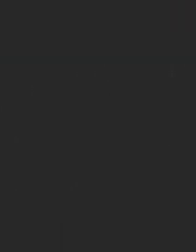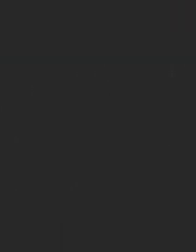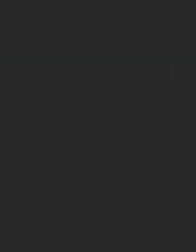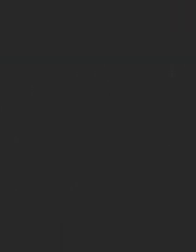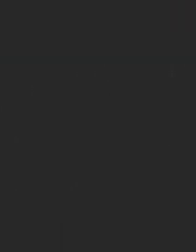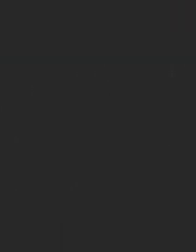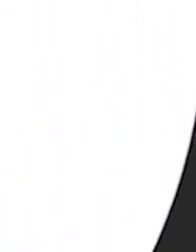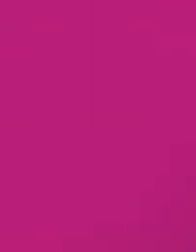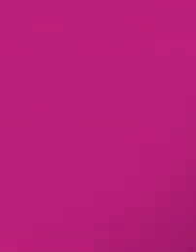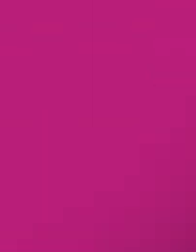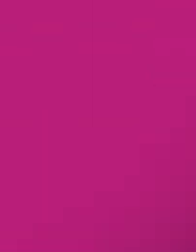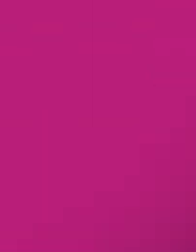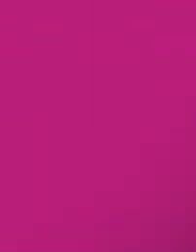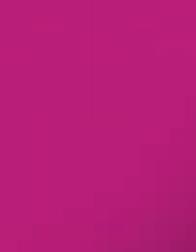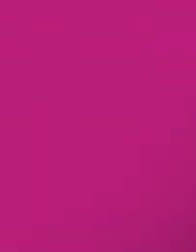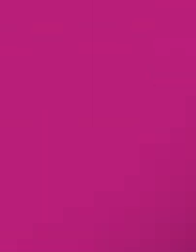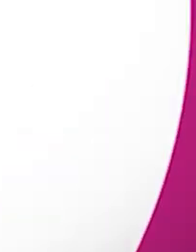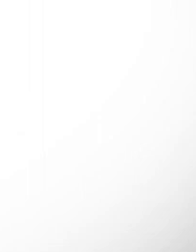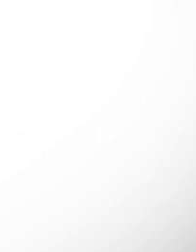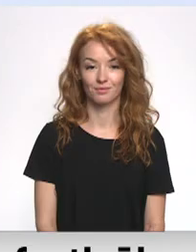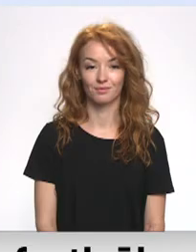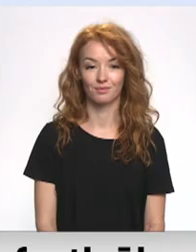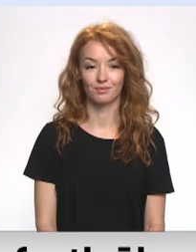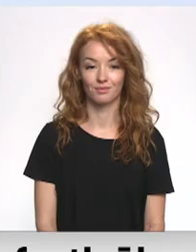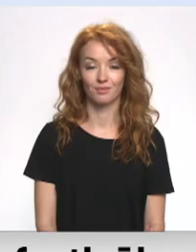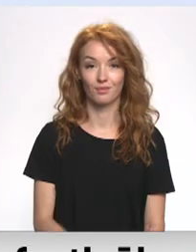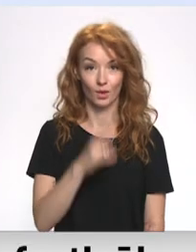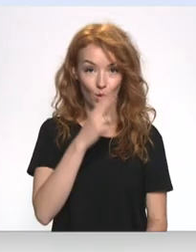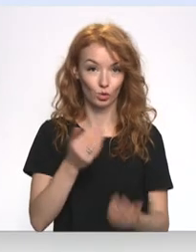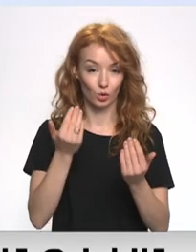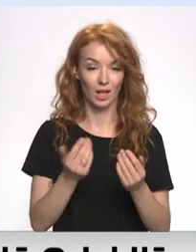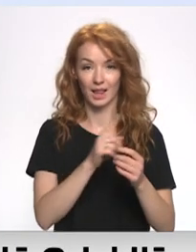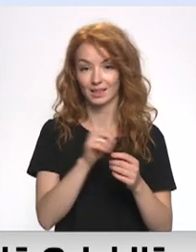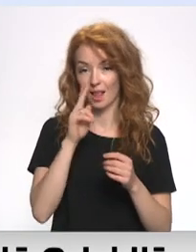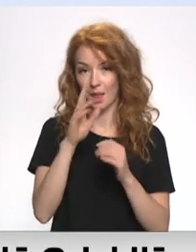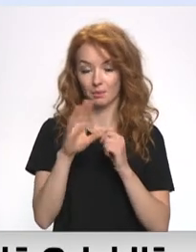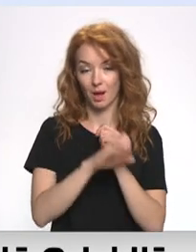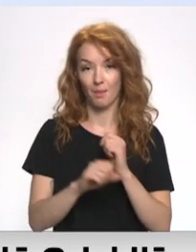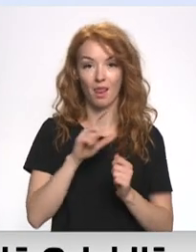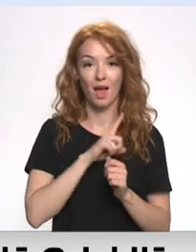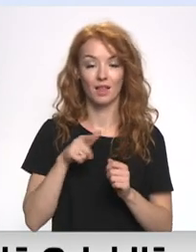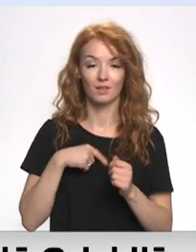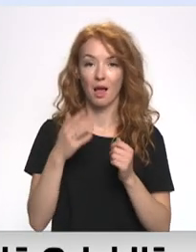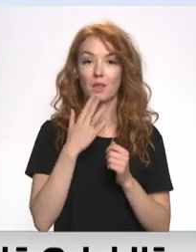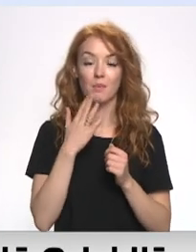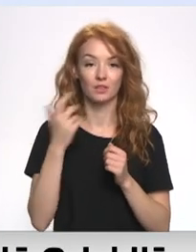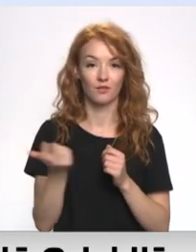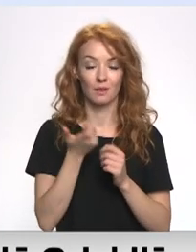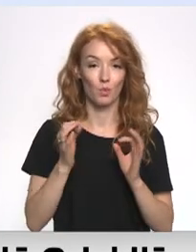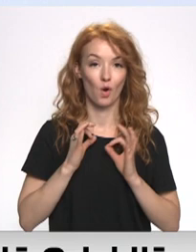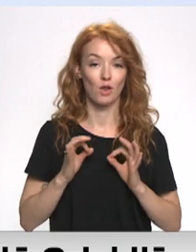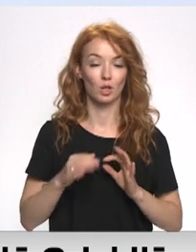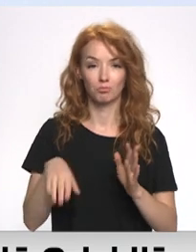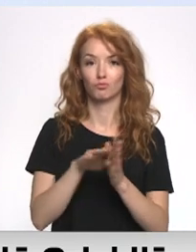Re, viss ēters ir te! No šodienas līdz pat nedēļas beigām Latvijas animācijas filmu